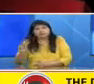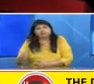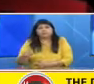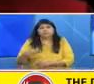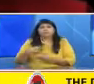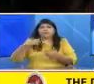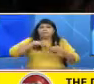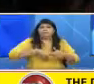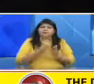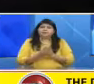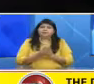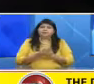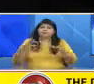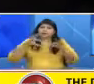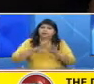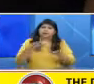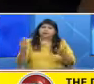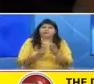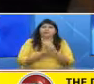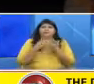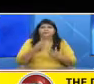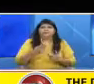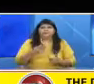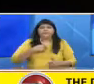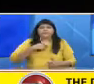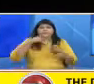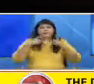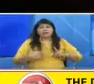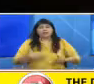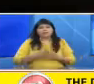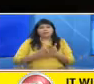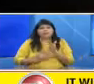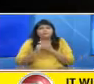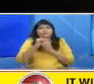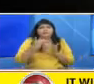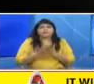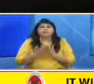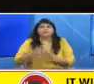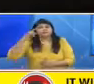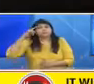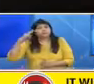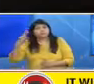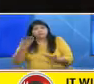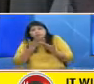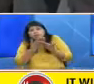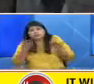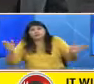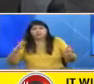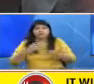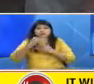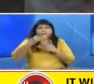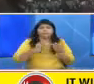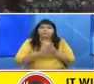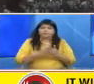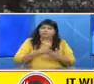आपको भी भीतर से विविधताओं से भर देंगे। आपका अपने जीवन का विस्तार होगा, आपके चिंतन का विस्तार होगा। और मुझ